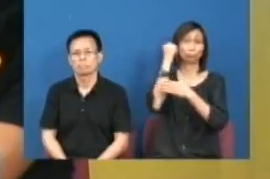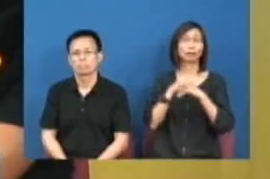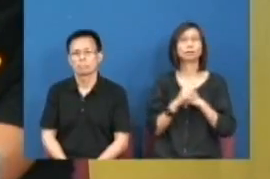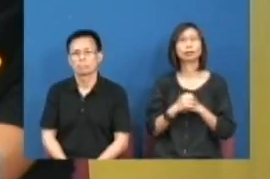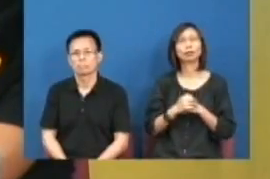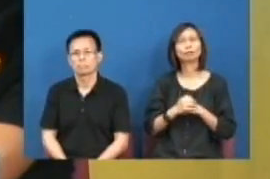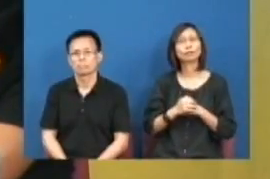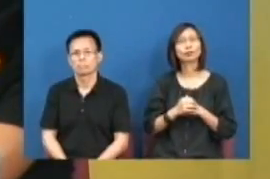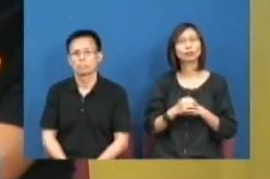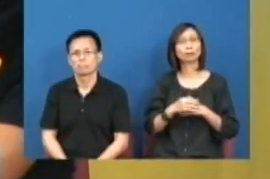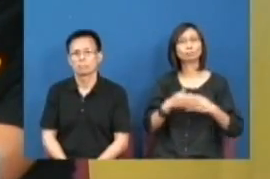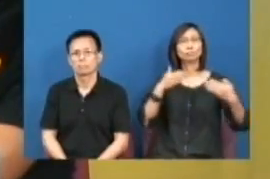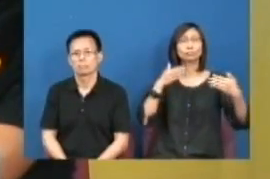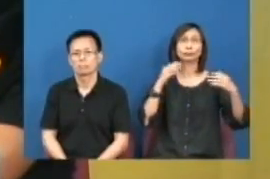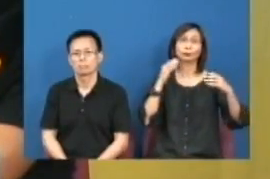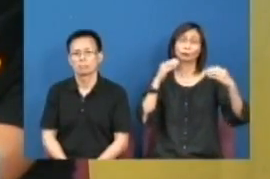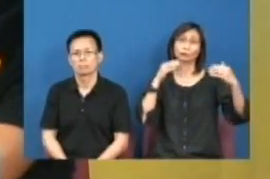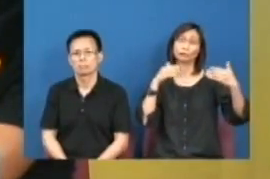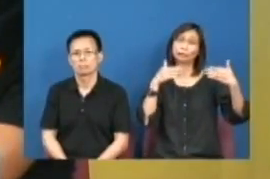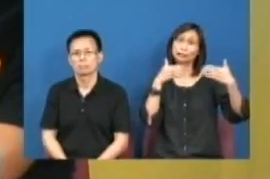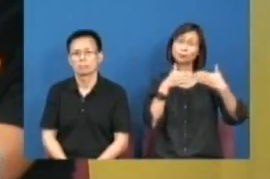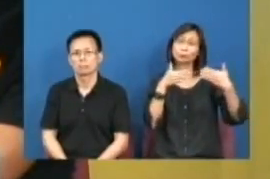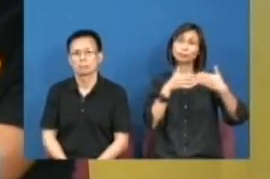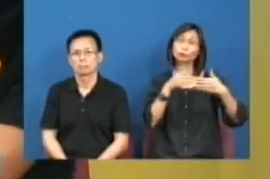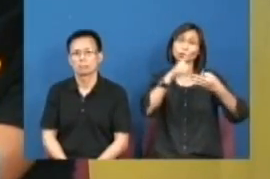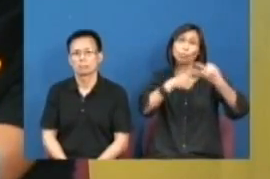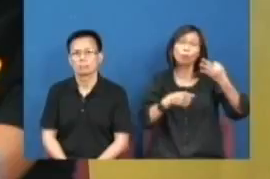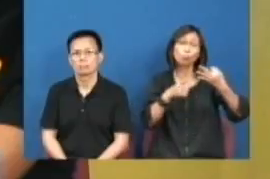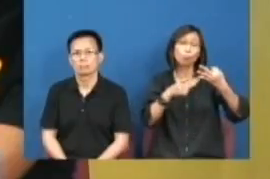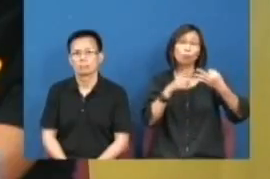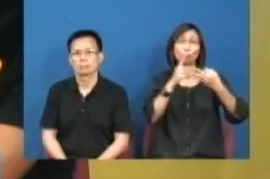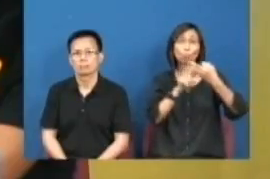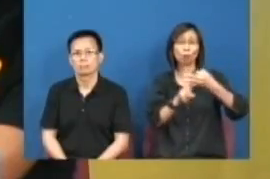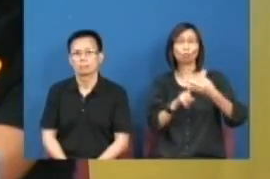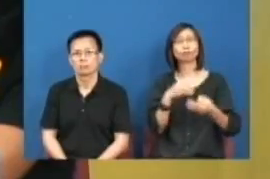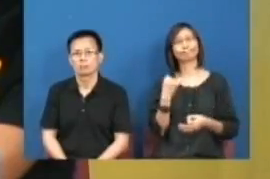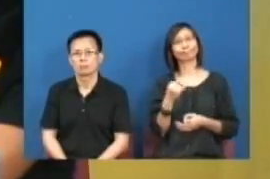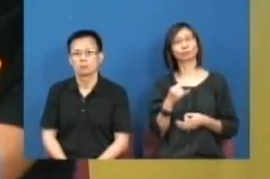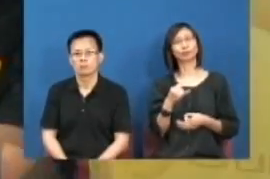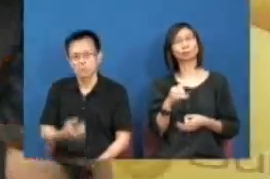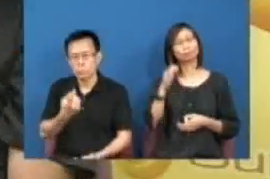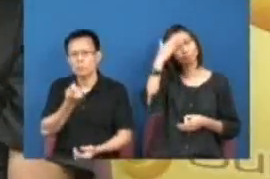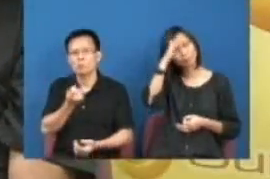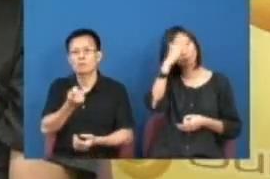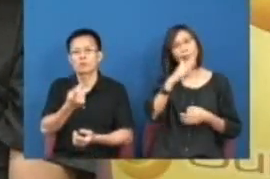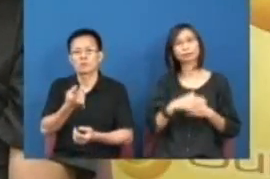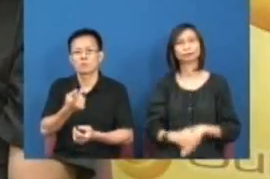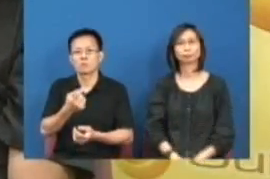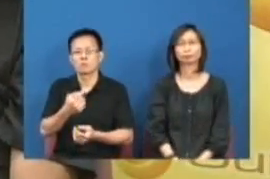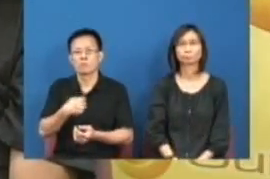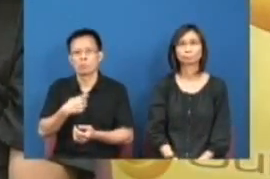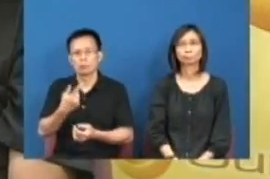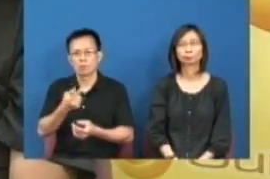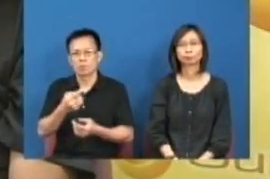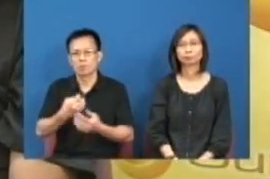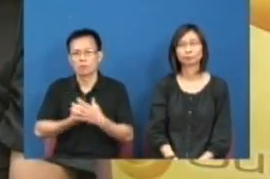真的接觸到依個黃光亞，但我想其實很大程度上都俾到佢一些 唔係咁好簡單啫，即係我哋係第一